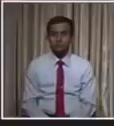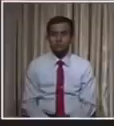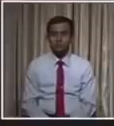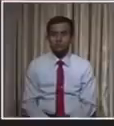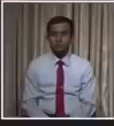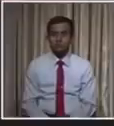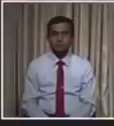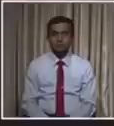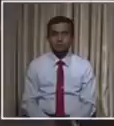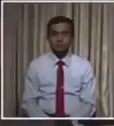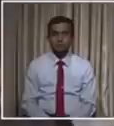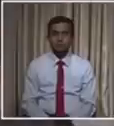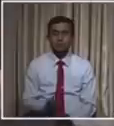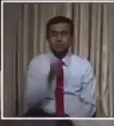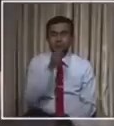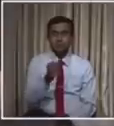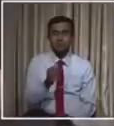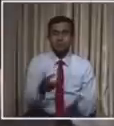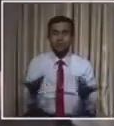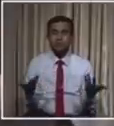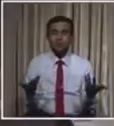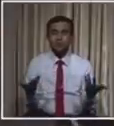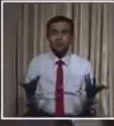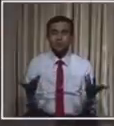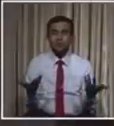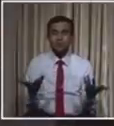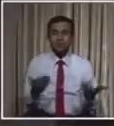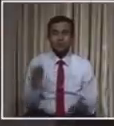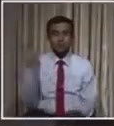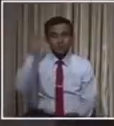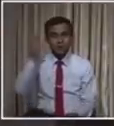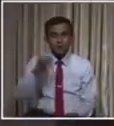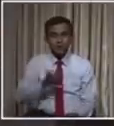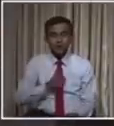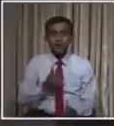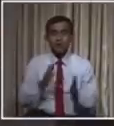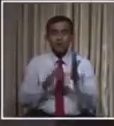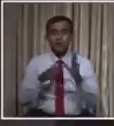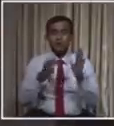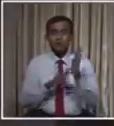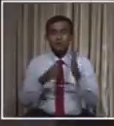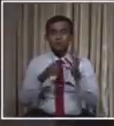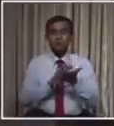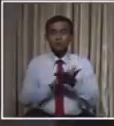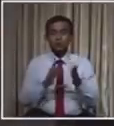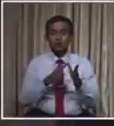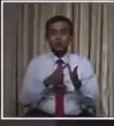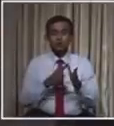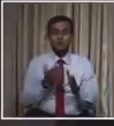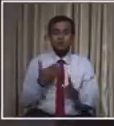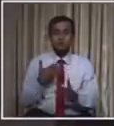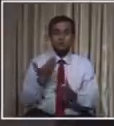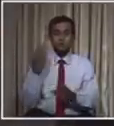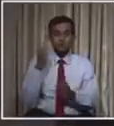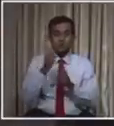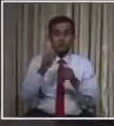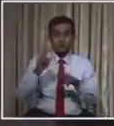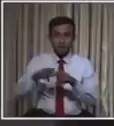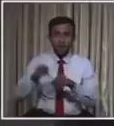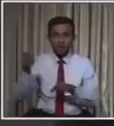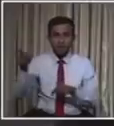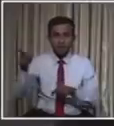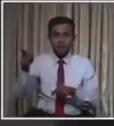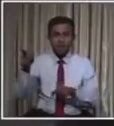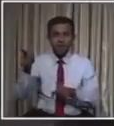ප්‍රියංකර ජයරත්න මයික් එක නෑ මං අහන්න කැමතියි අපේ මනුෂ්‍ය නායකකාර අපි හිටපු මගේ මන්ත්‍රී යාළුවාගේ